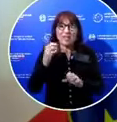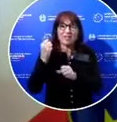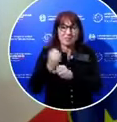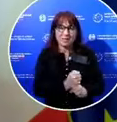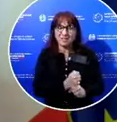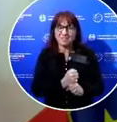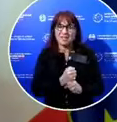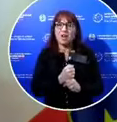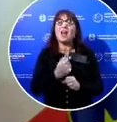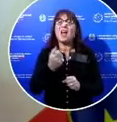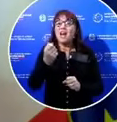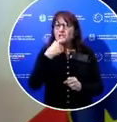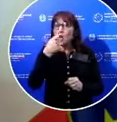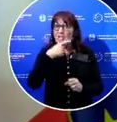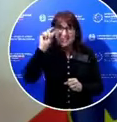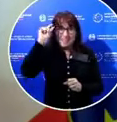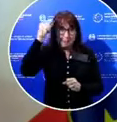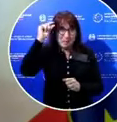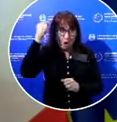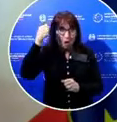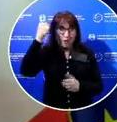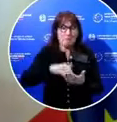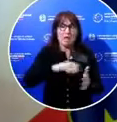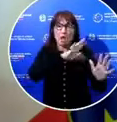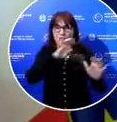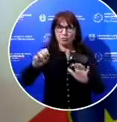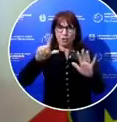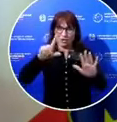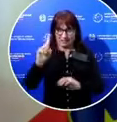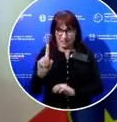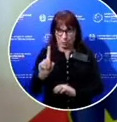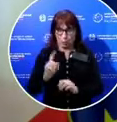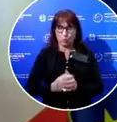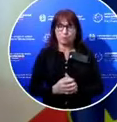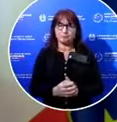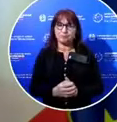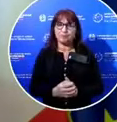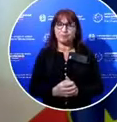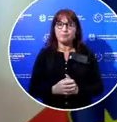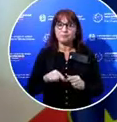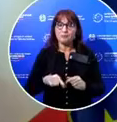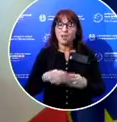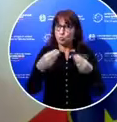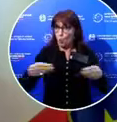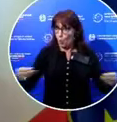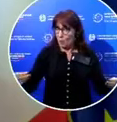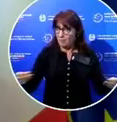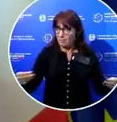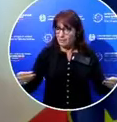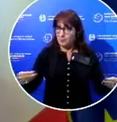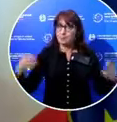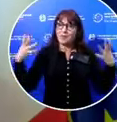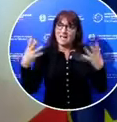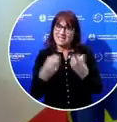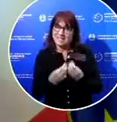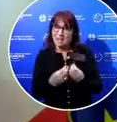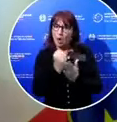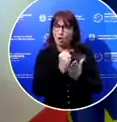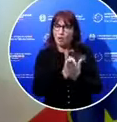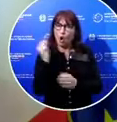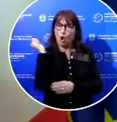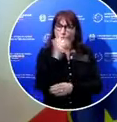sulle sostanze psicotrope del 1971. Questi strumenti, insieme alla Convenzione contro